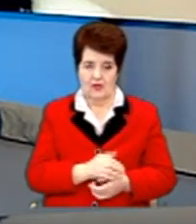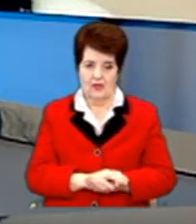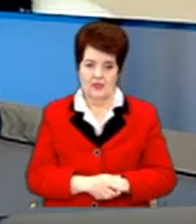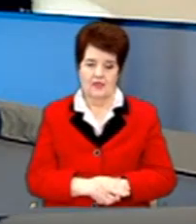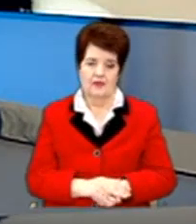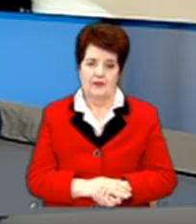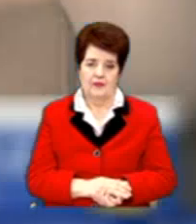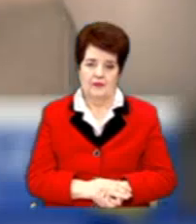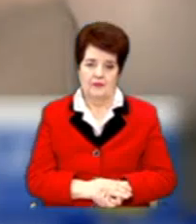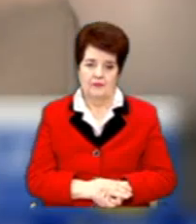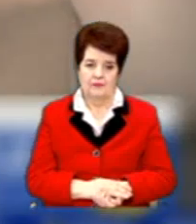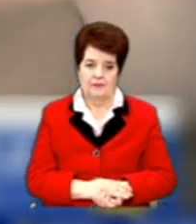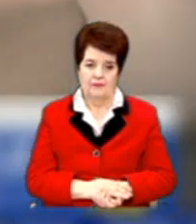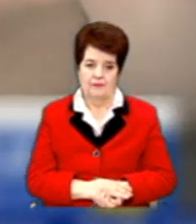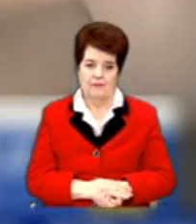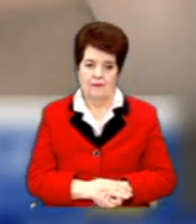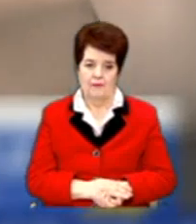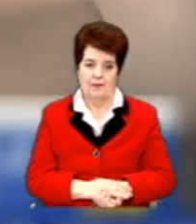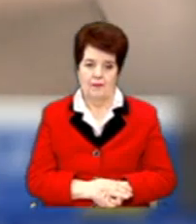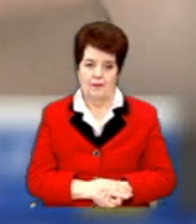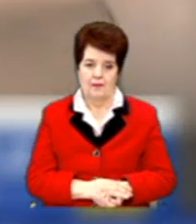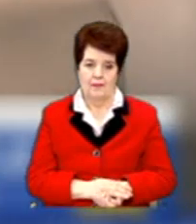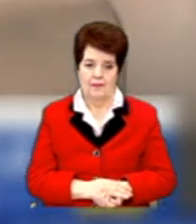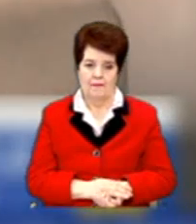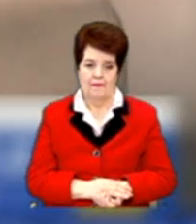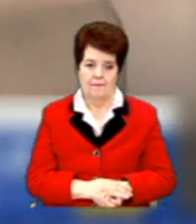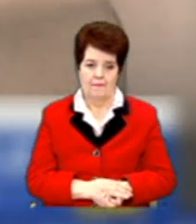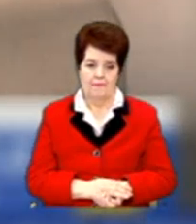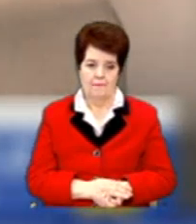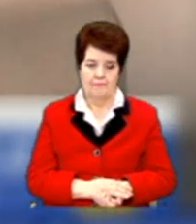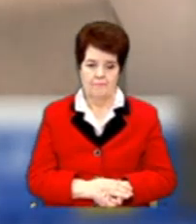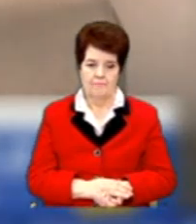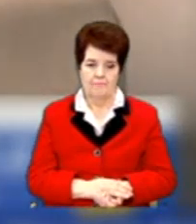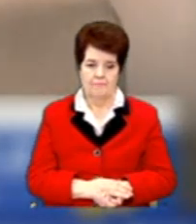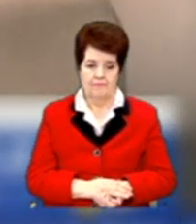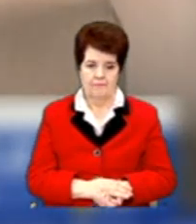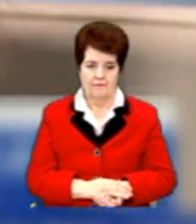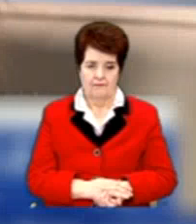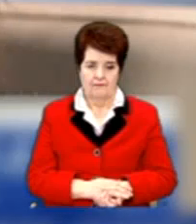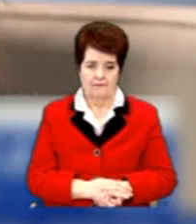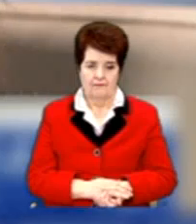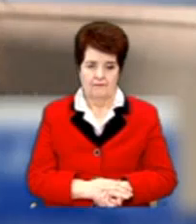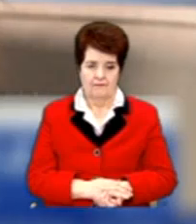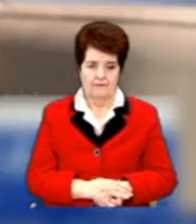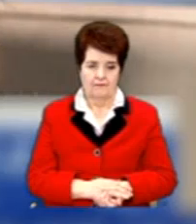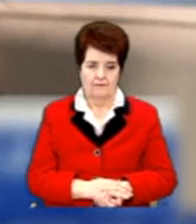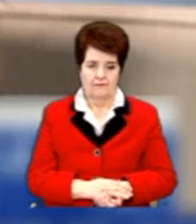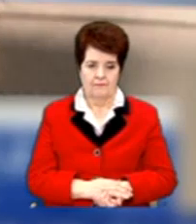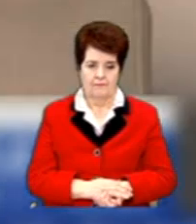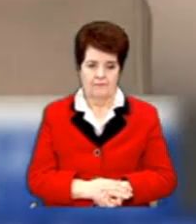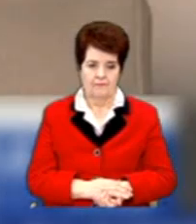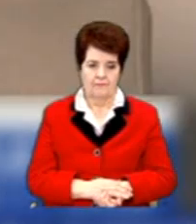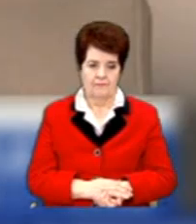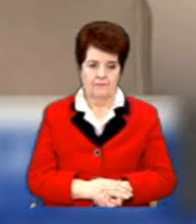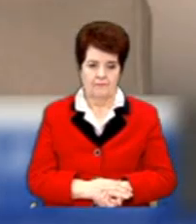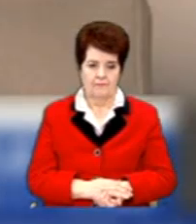emoțional. I want to control the narrative. I want people to know from me. How do you handle the fear? I